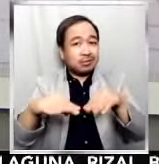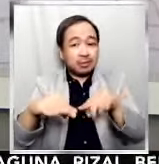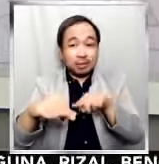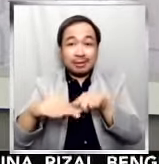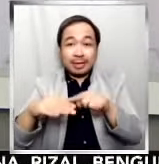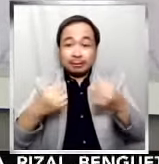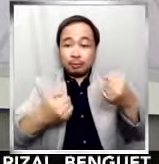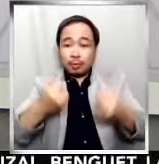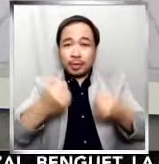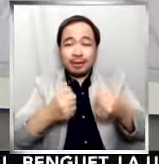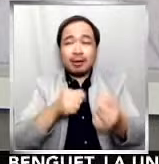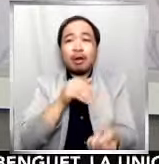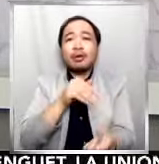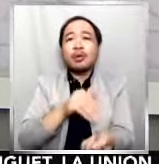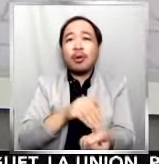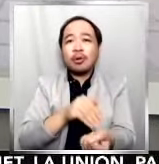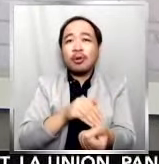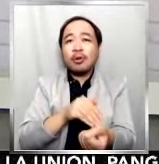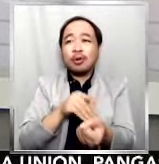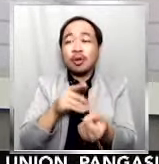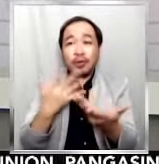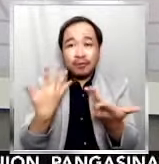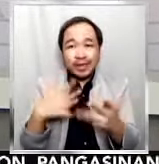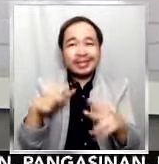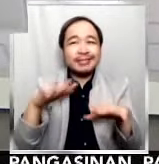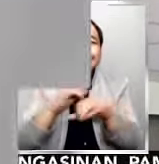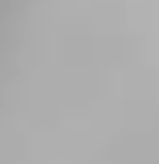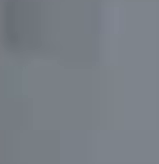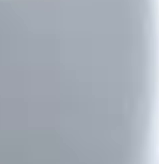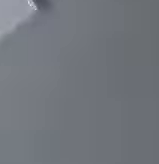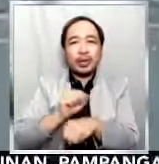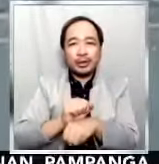lang mula sa trabaho. Nakatutok si Corinne Katibayan.